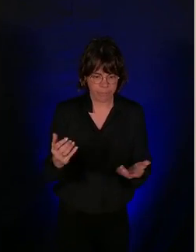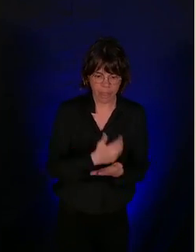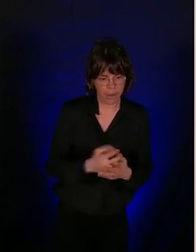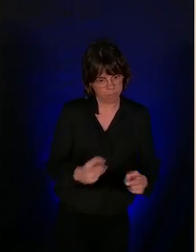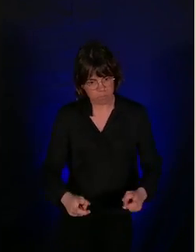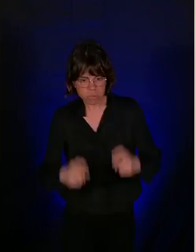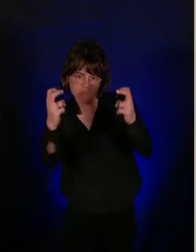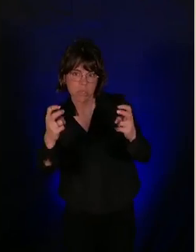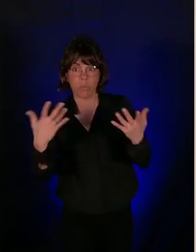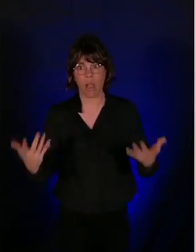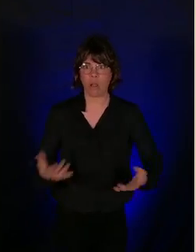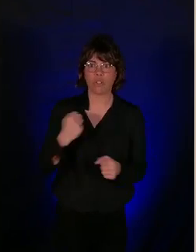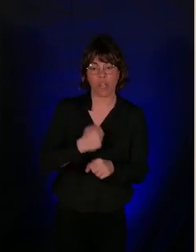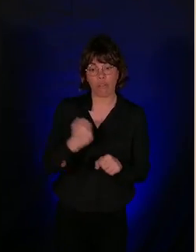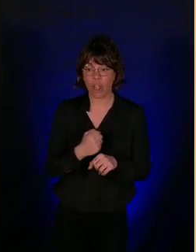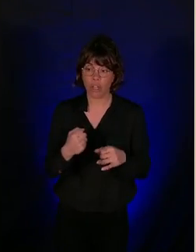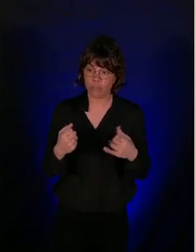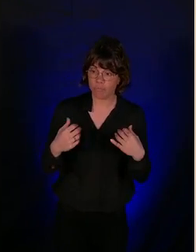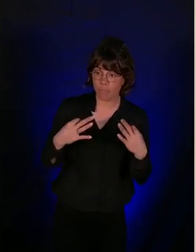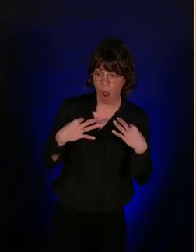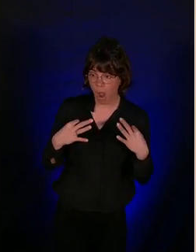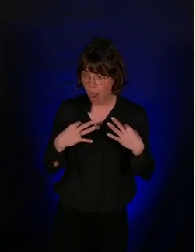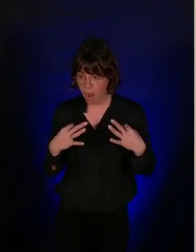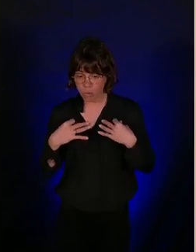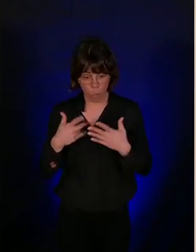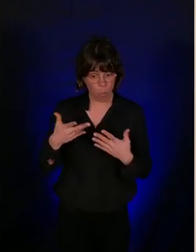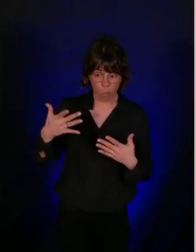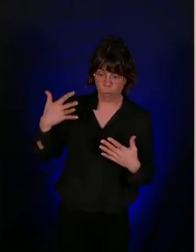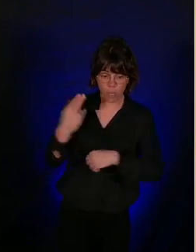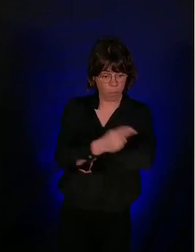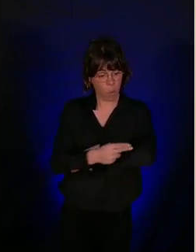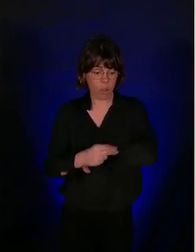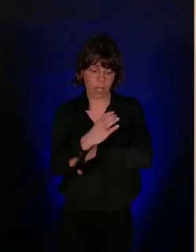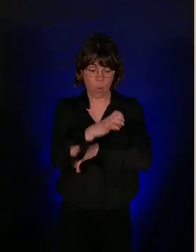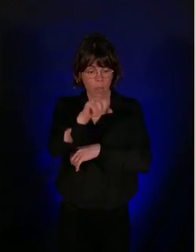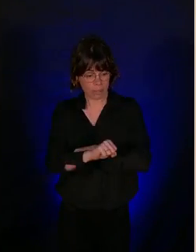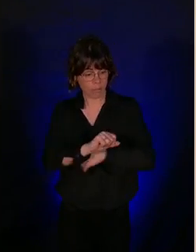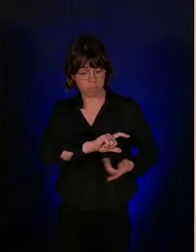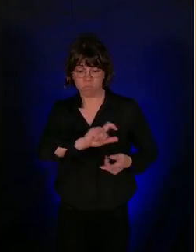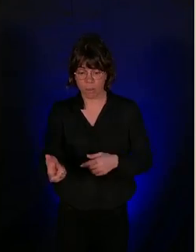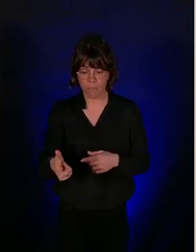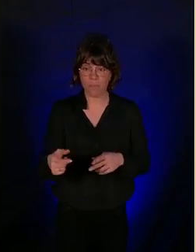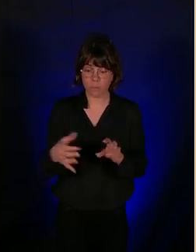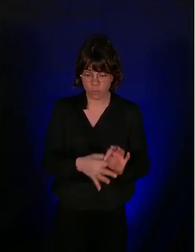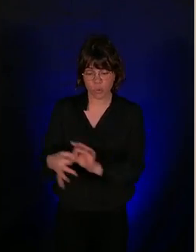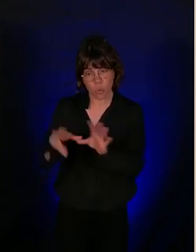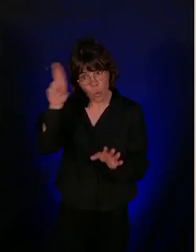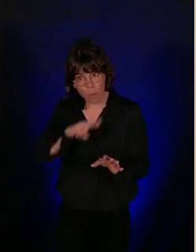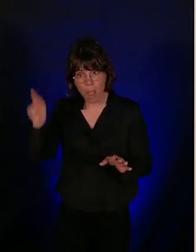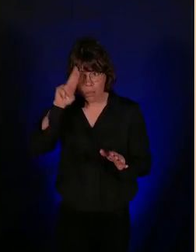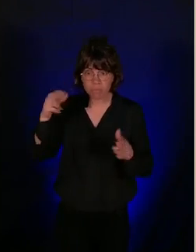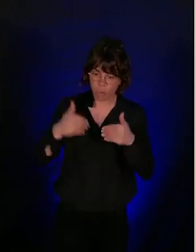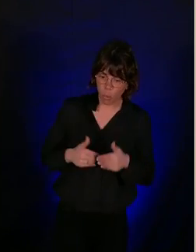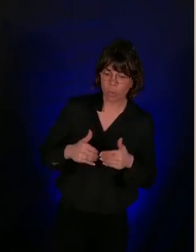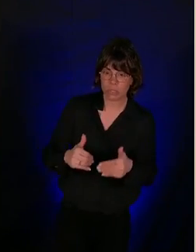pantouflage existe depuis longtemps permettant de passer des bureaux de la ces à ceux de l'Union européenne afin de poursuivre une